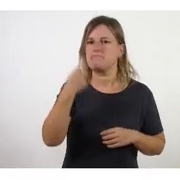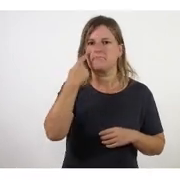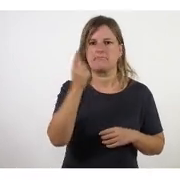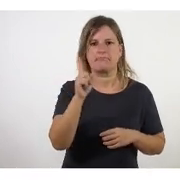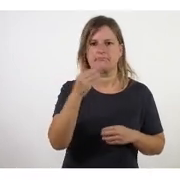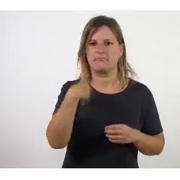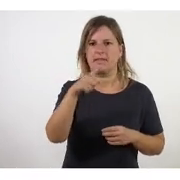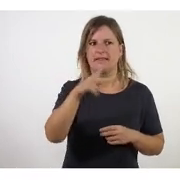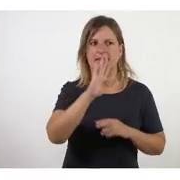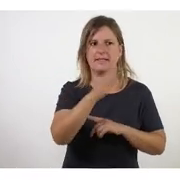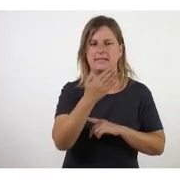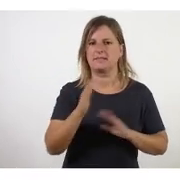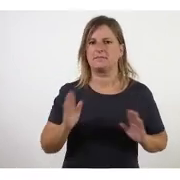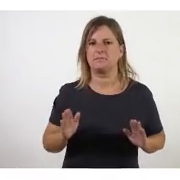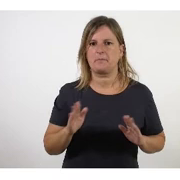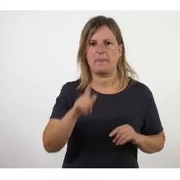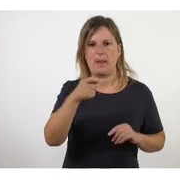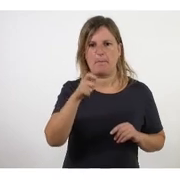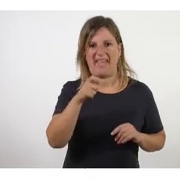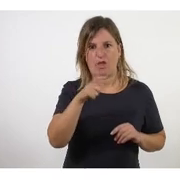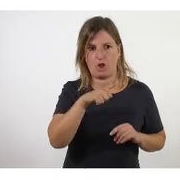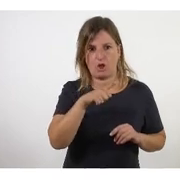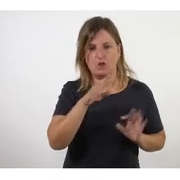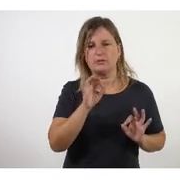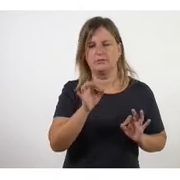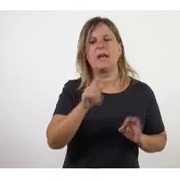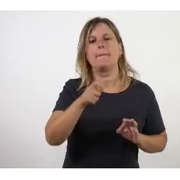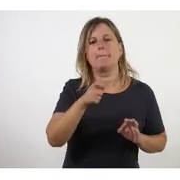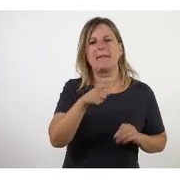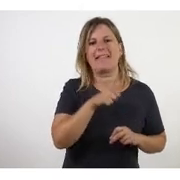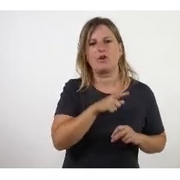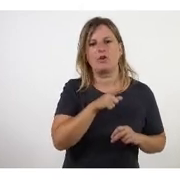No la conec. Pedro, has dit, oi? Sí. Pedro.